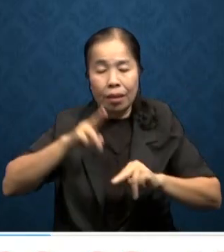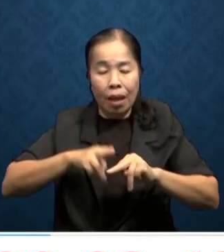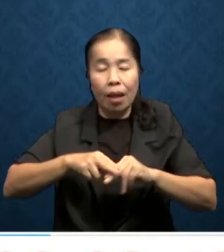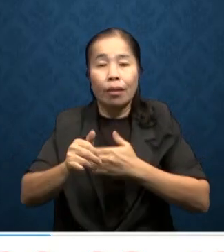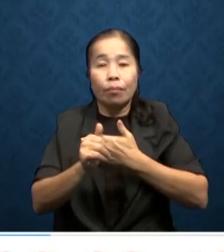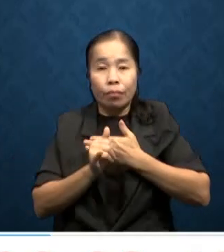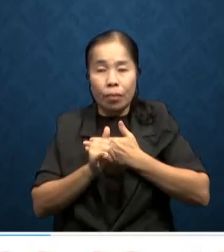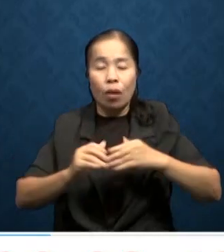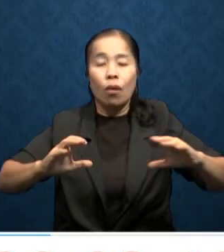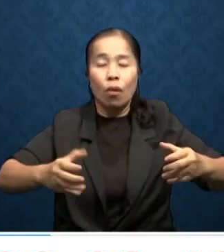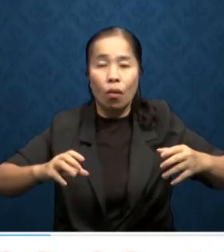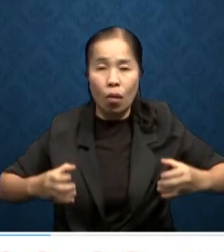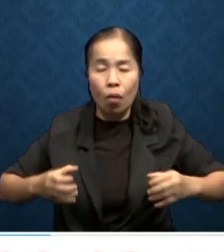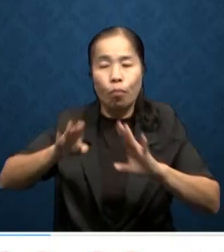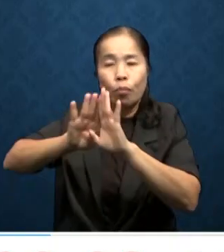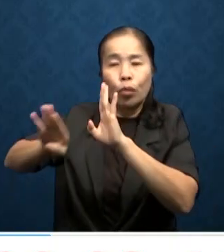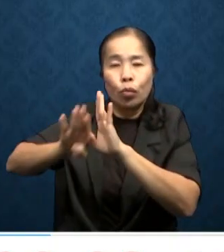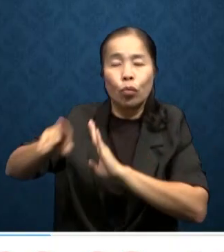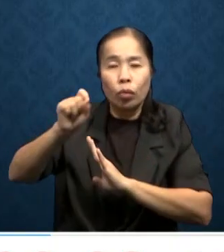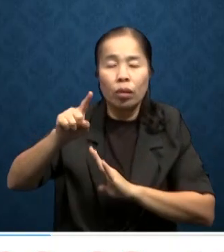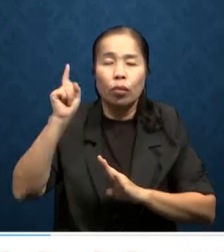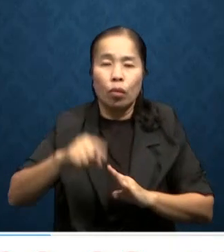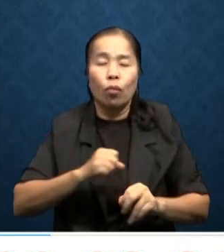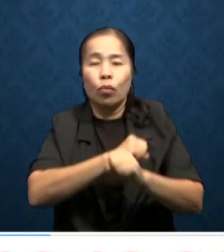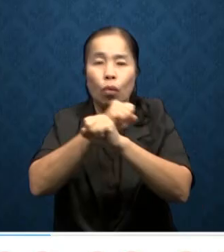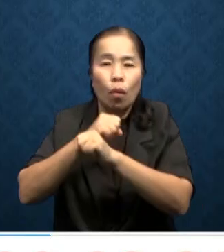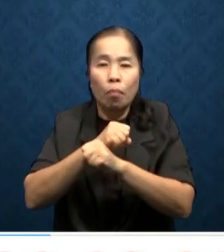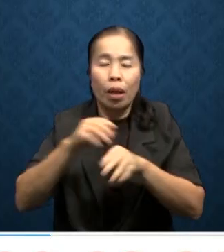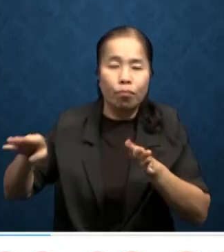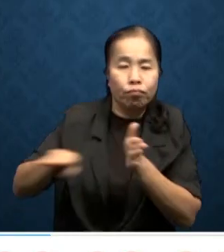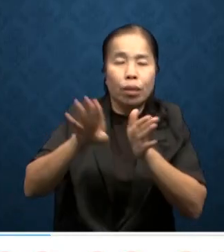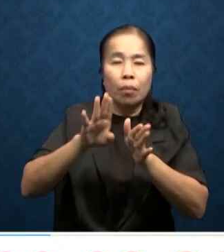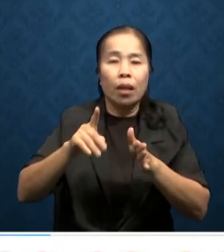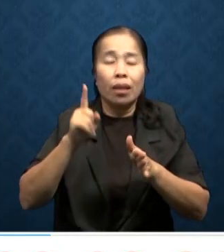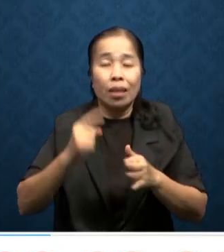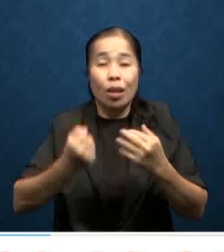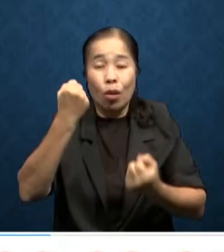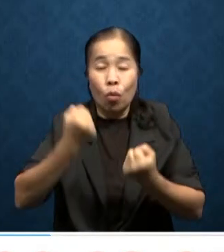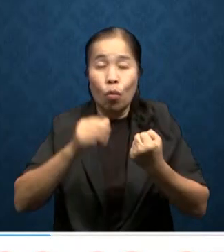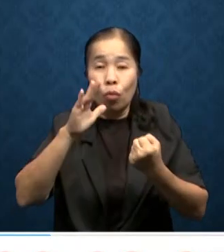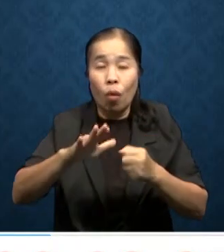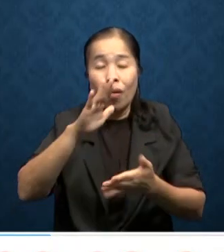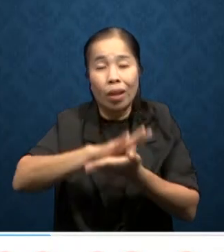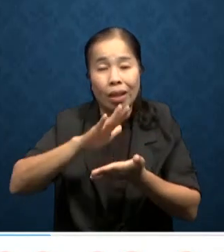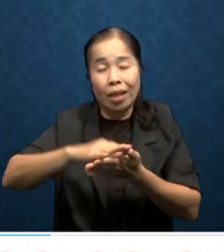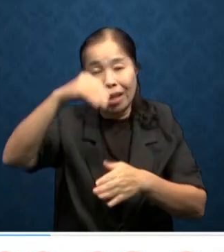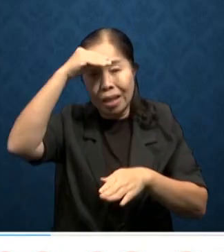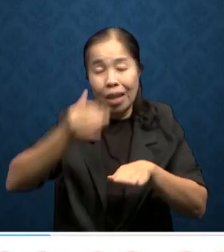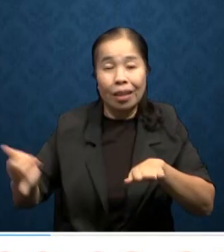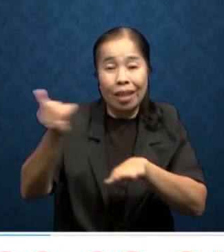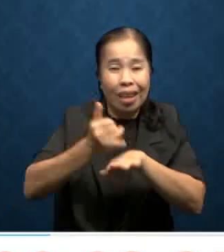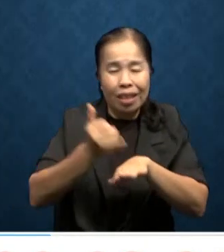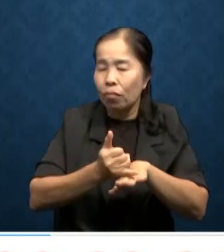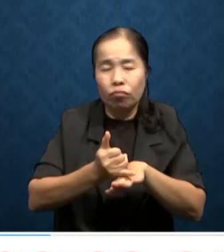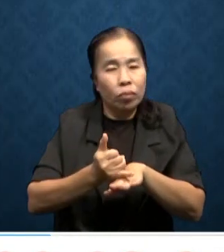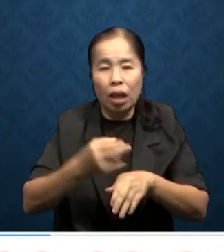ล้อออกแบบเพื่อความปลอดภัยลดแรงกระแทกรถนักเรียนเนี่ยไม่ควรใช้แก๊สเลยนะคะควรจะใช้เป็นรถไฟฟ้า